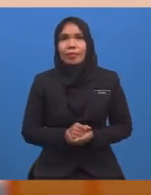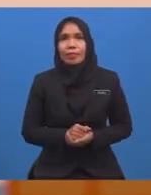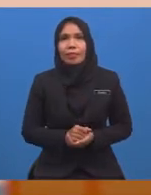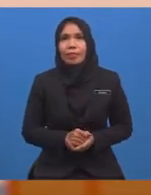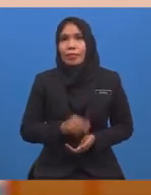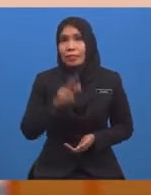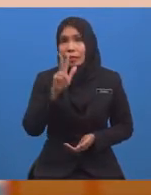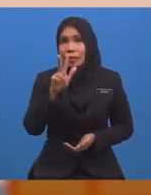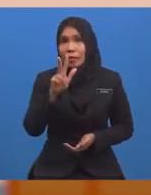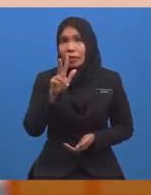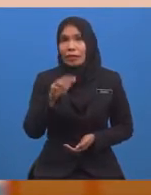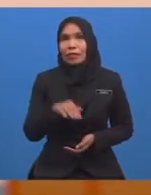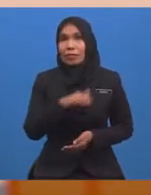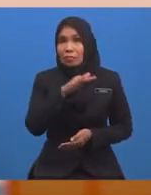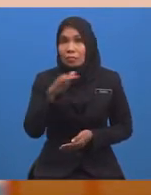perlima